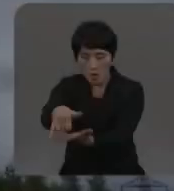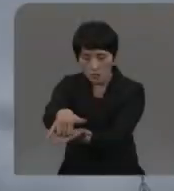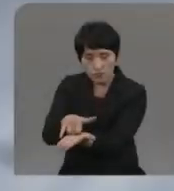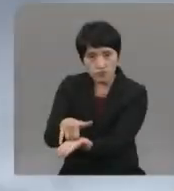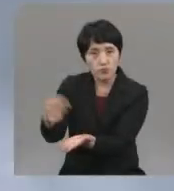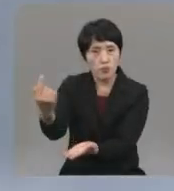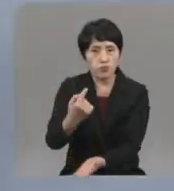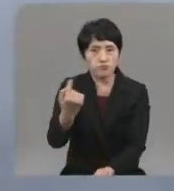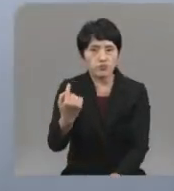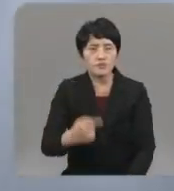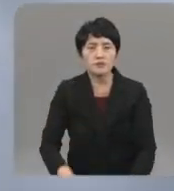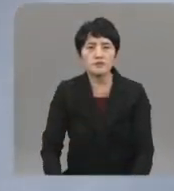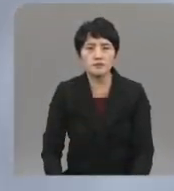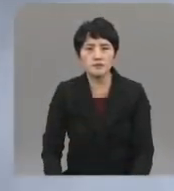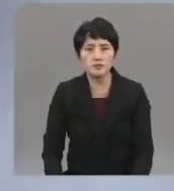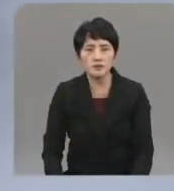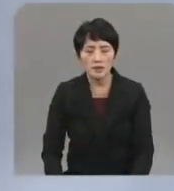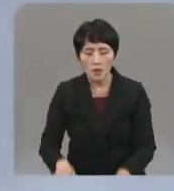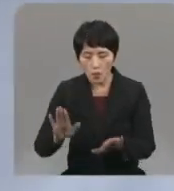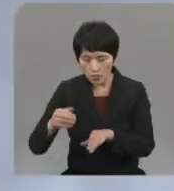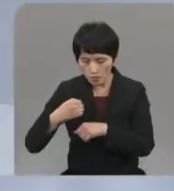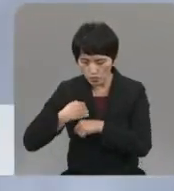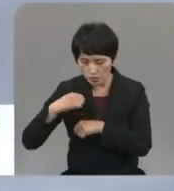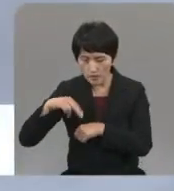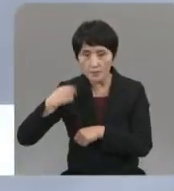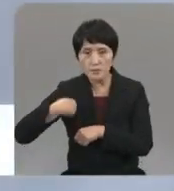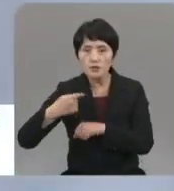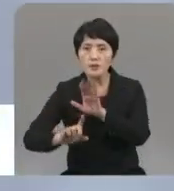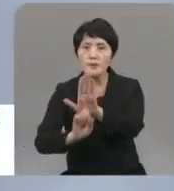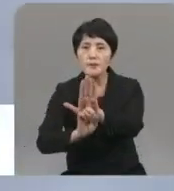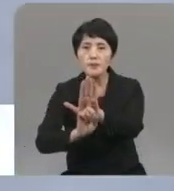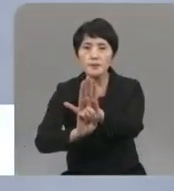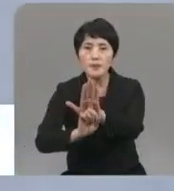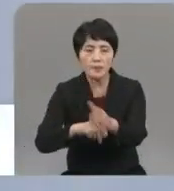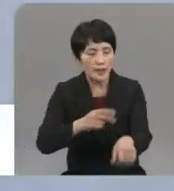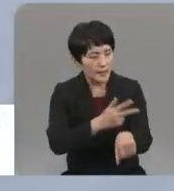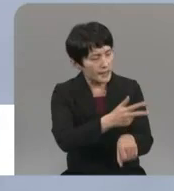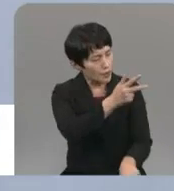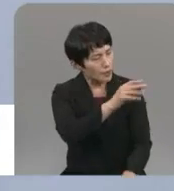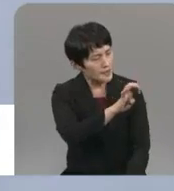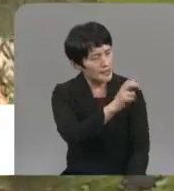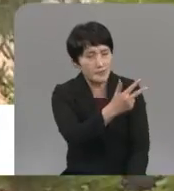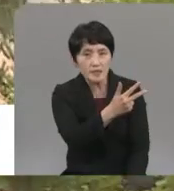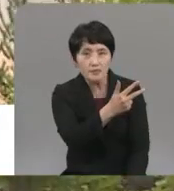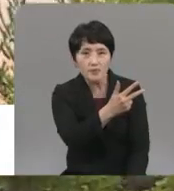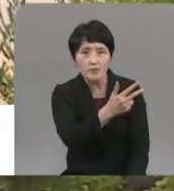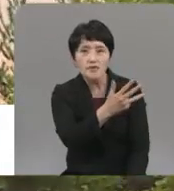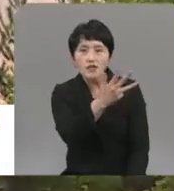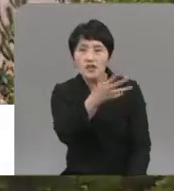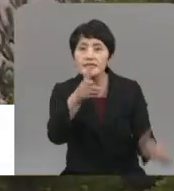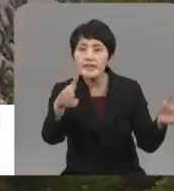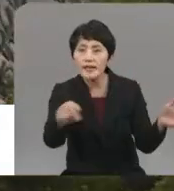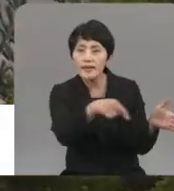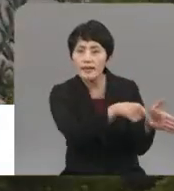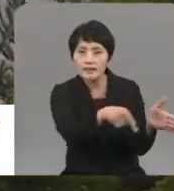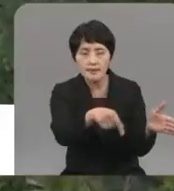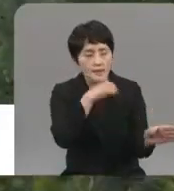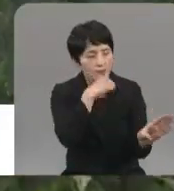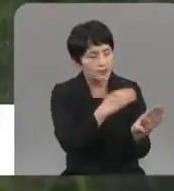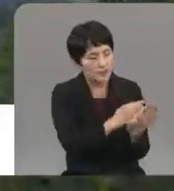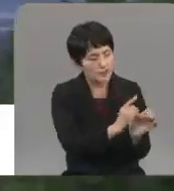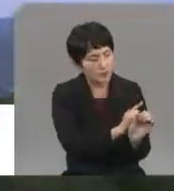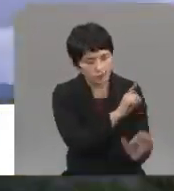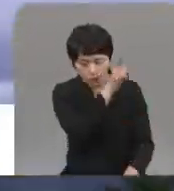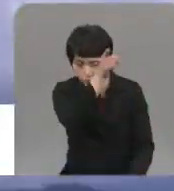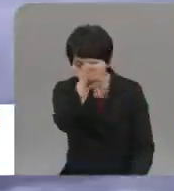Korea Utara kembali menembakkan dua rudal balistik jarak pendek ke arah perairan laut Timur Korea Selatan pada Senin pagi kepala staf